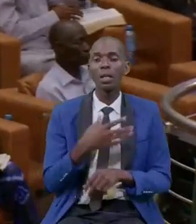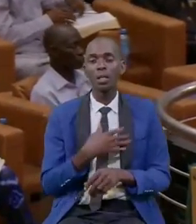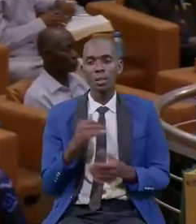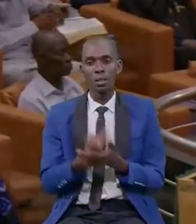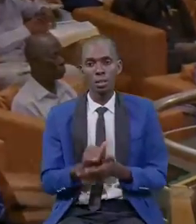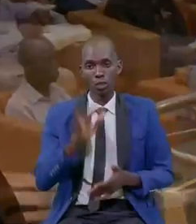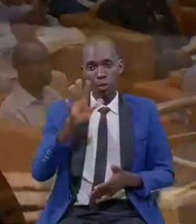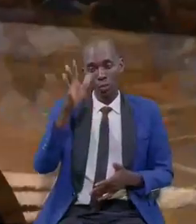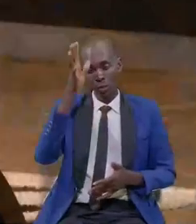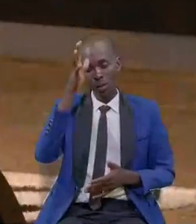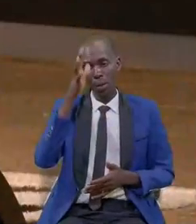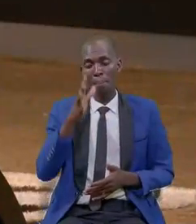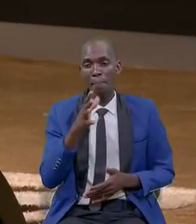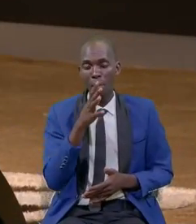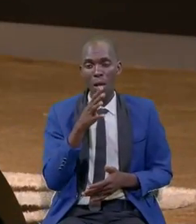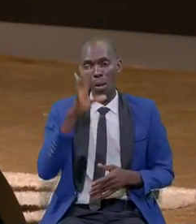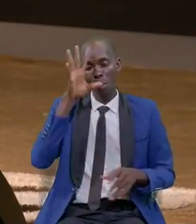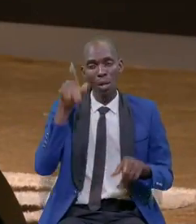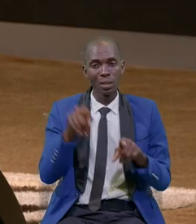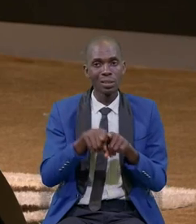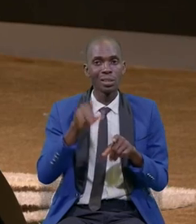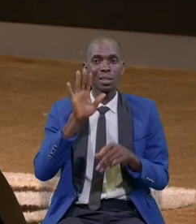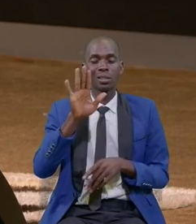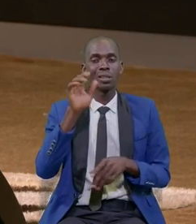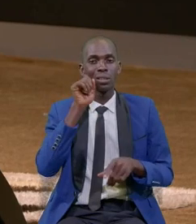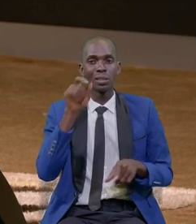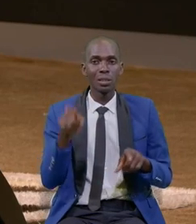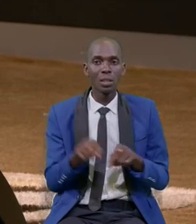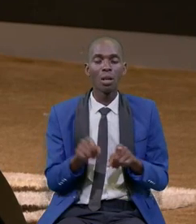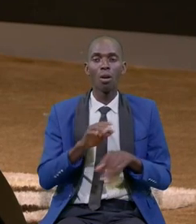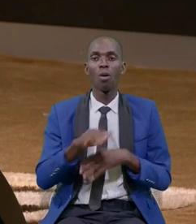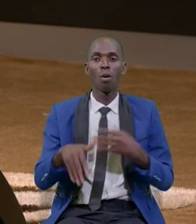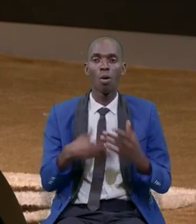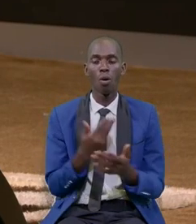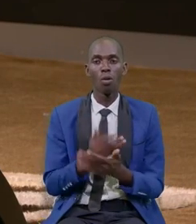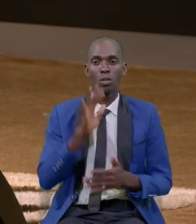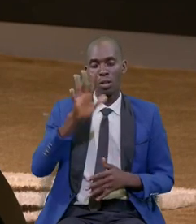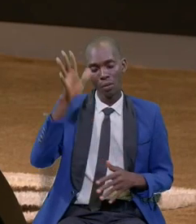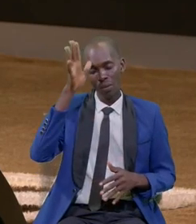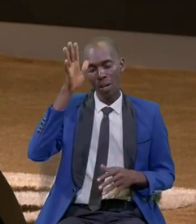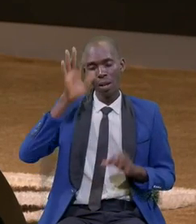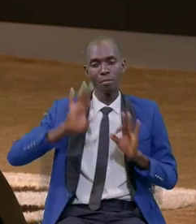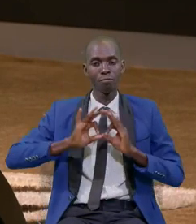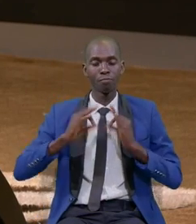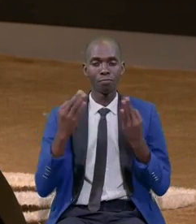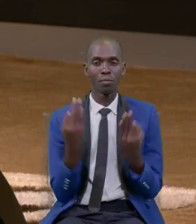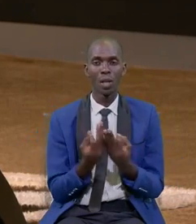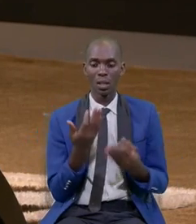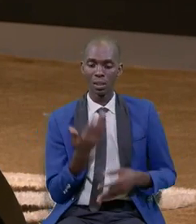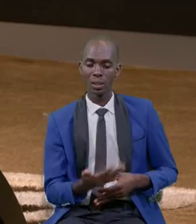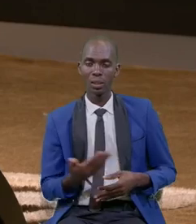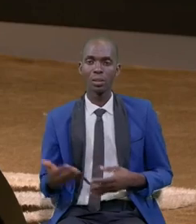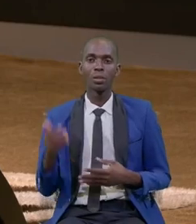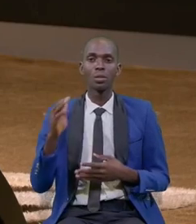recueille auprès de toi dans la maison ton père,